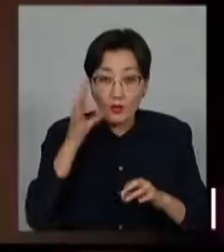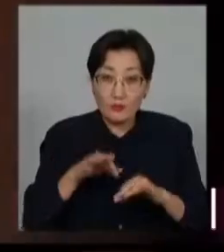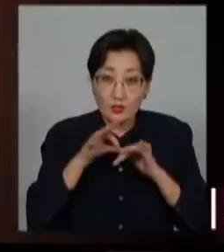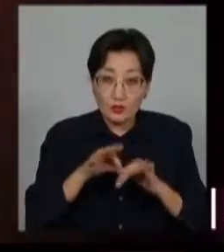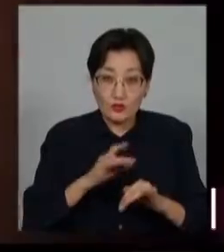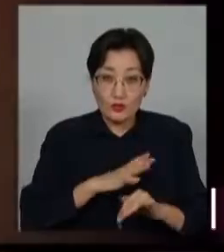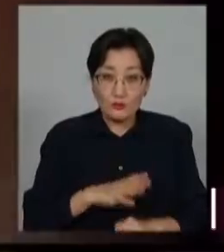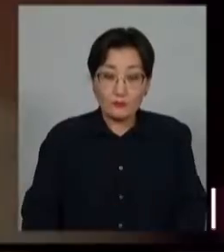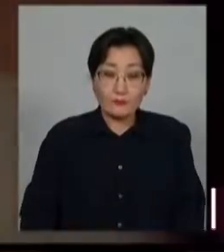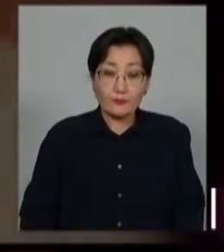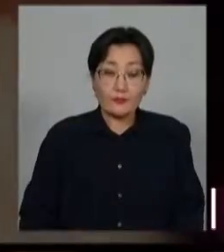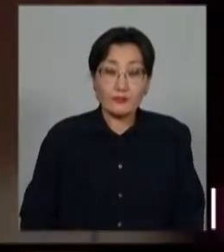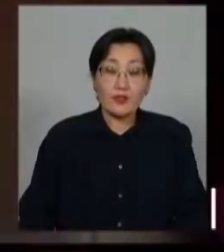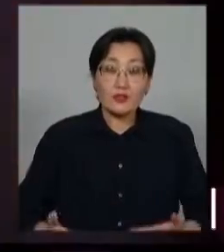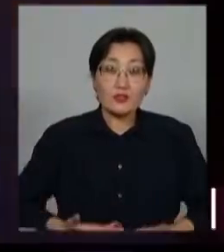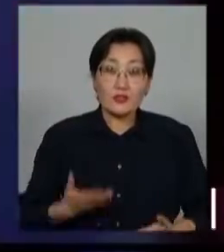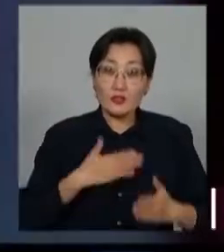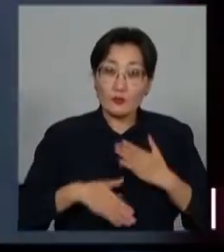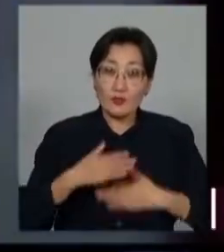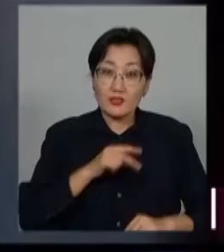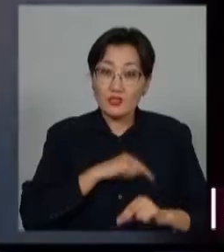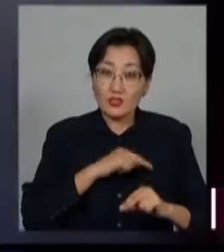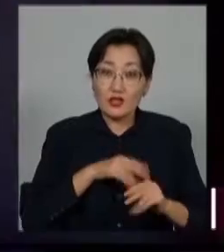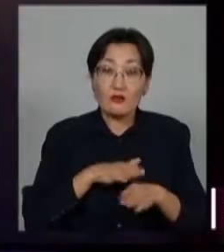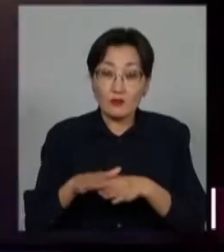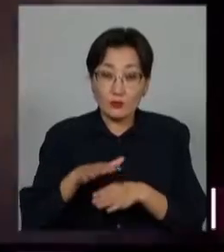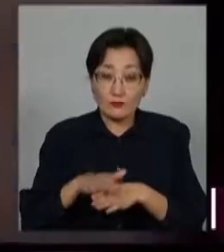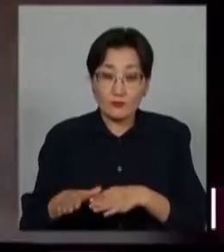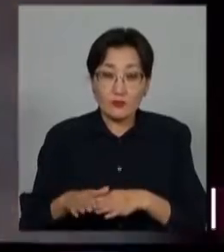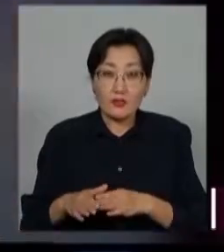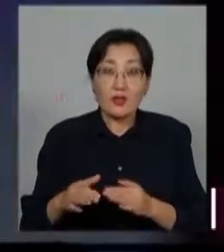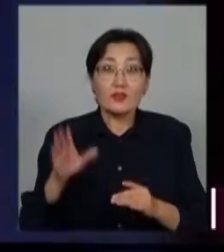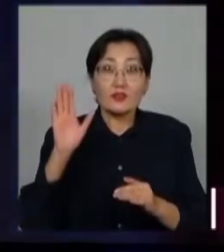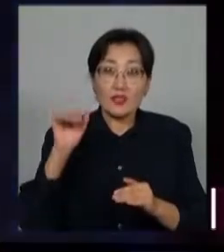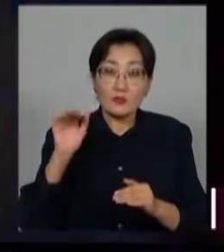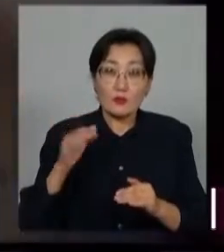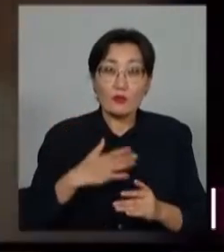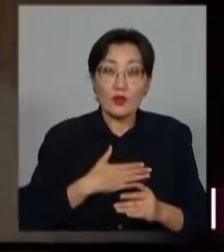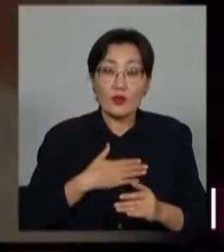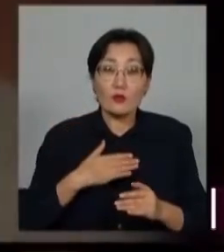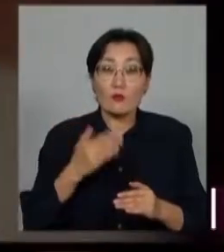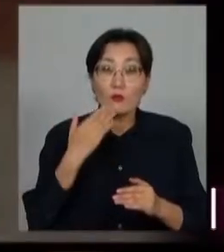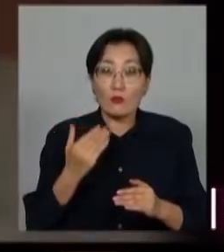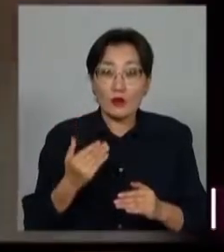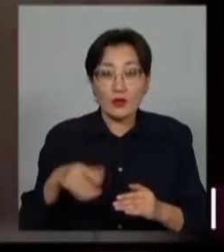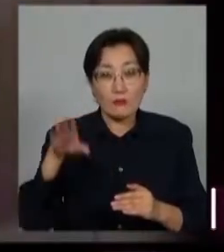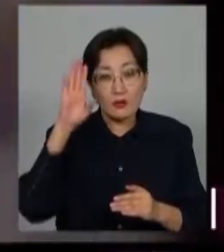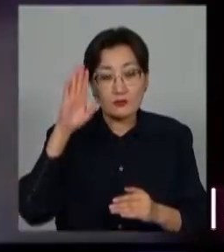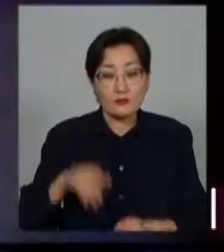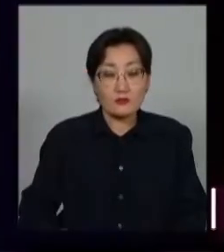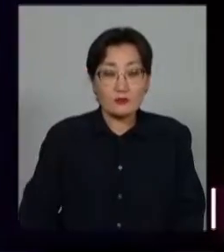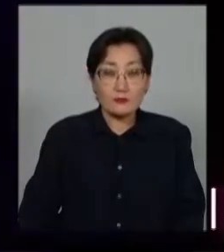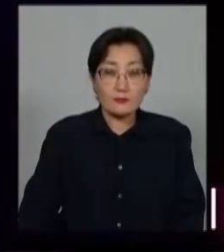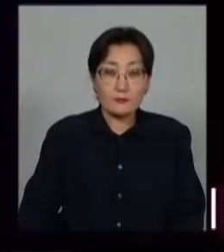жүргізді. Живите, радуйтесь и работу выполняйте. До свидания, мой милый мальчик.